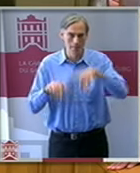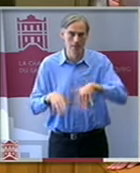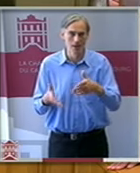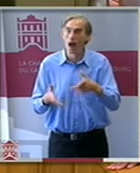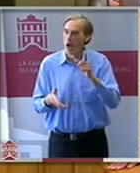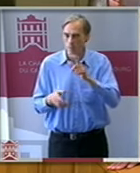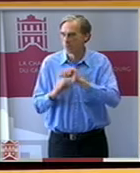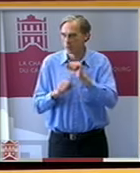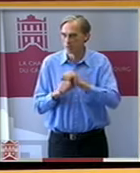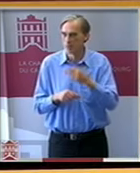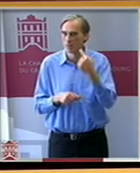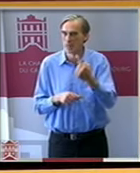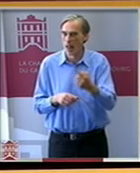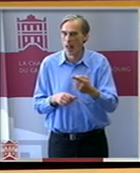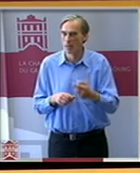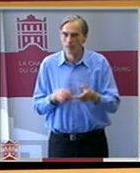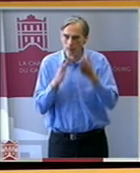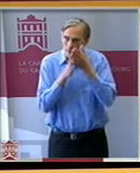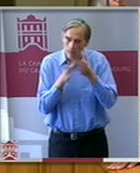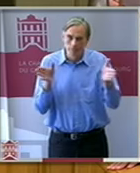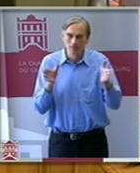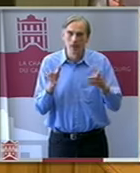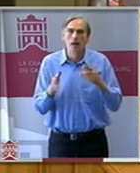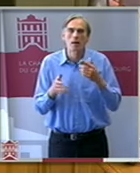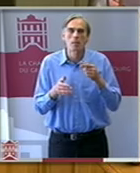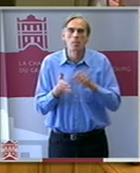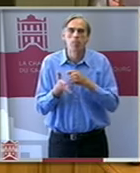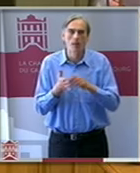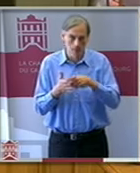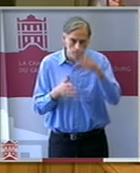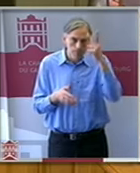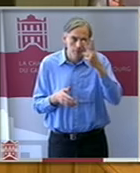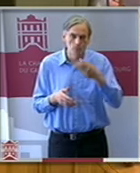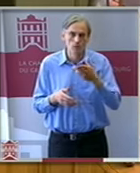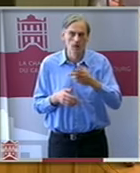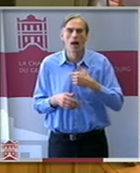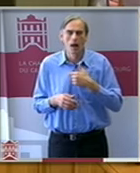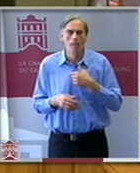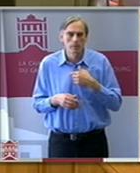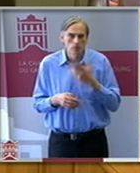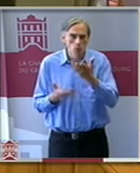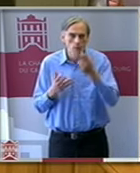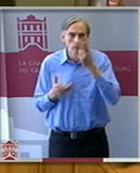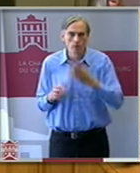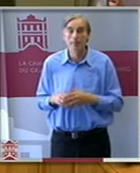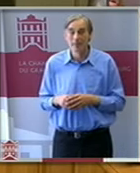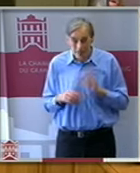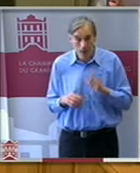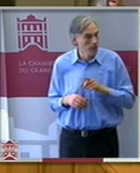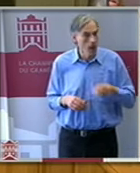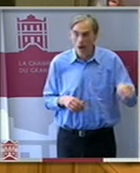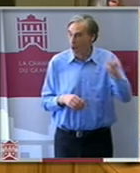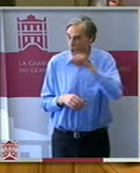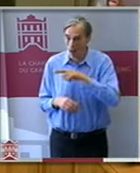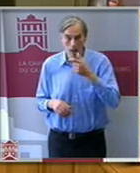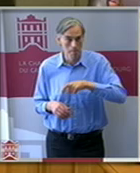hat, das hat ihn auch gemerkt. All die Leute sind aber noch nicht genug par rapport zu all den